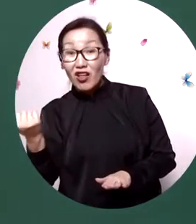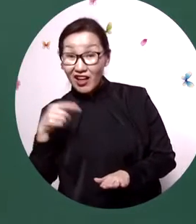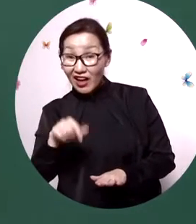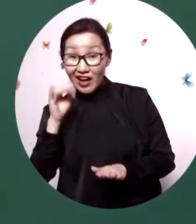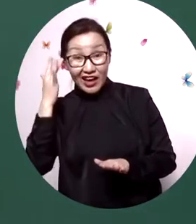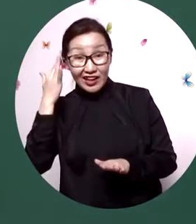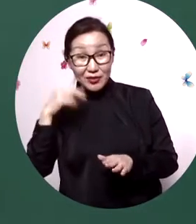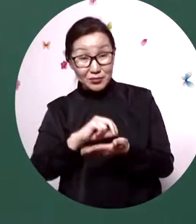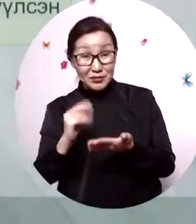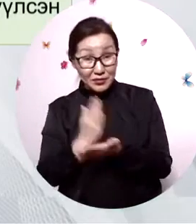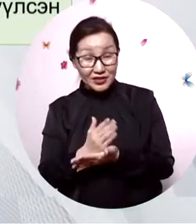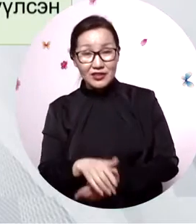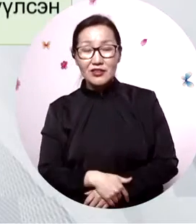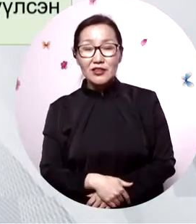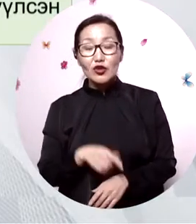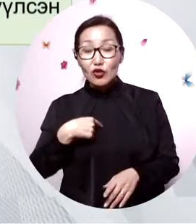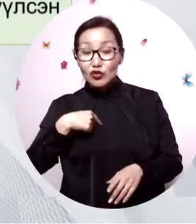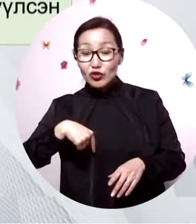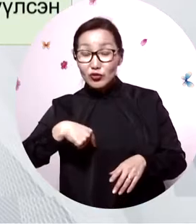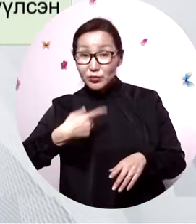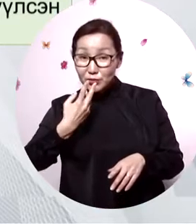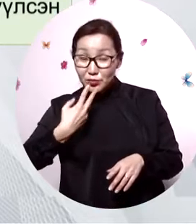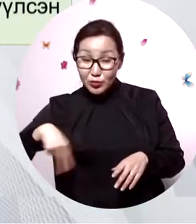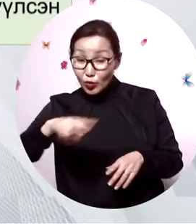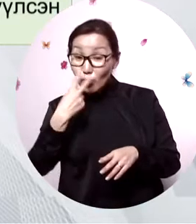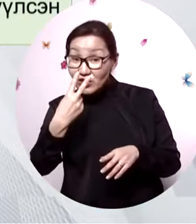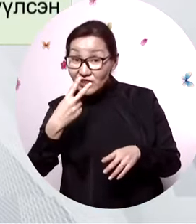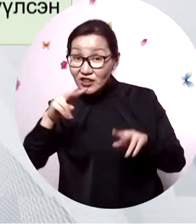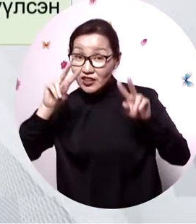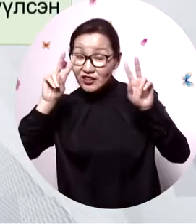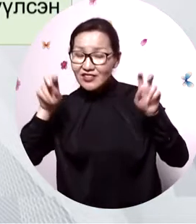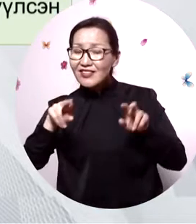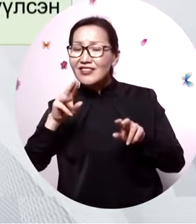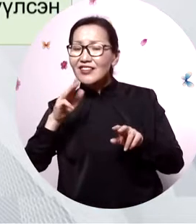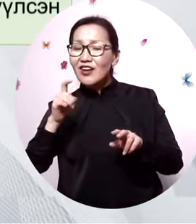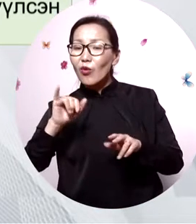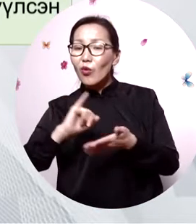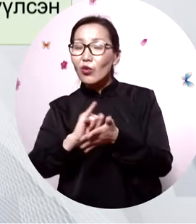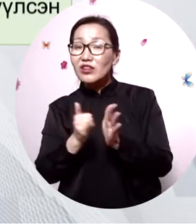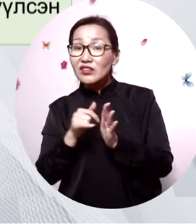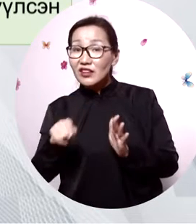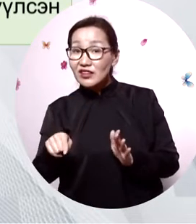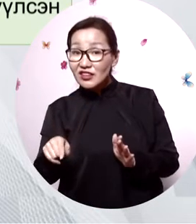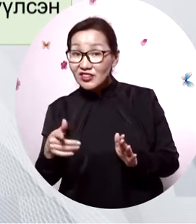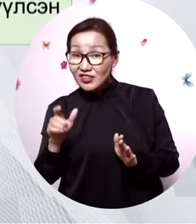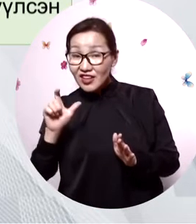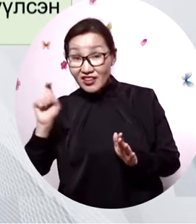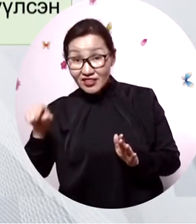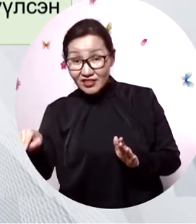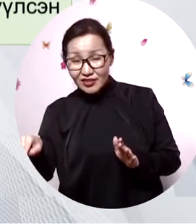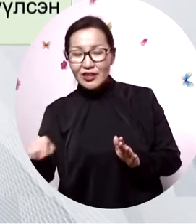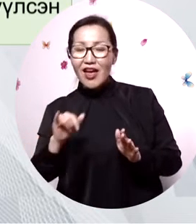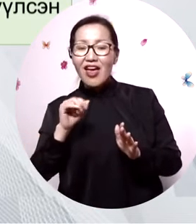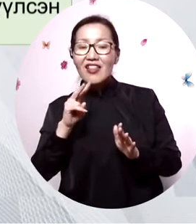байсан. Тэгвэл өнөөдрийн бидний үзэх гэж байгаа ятгах утгатай эх нь